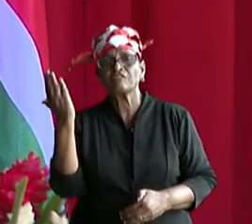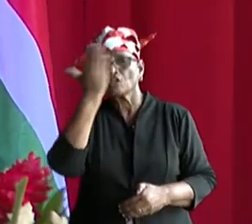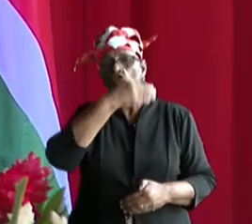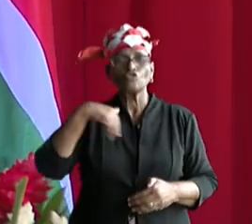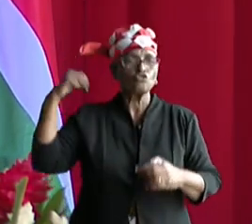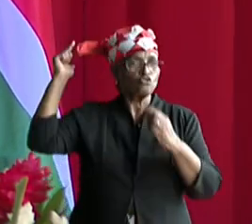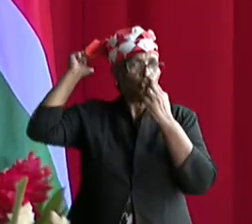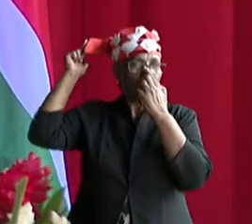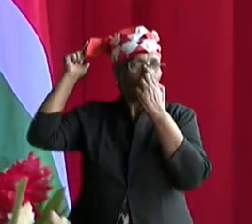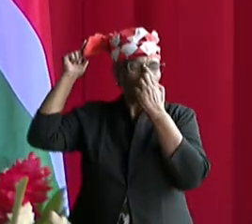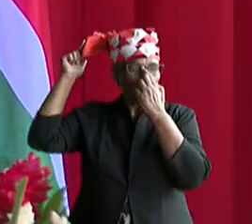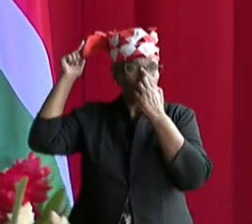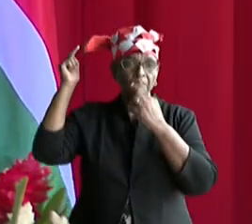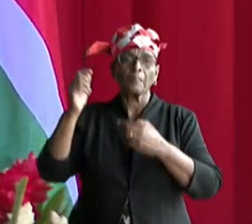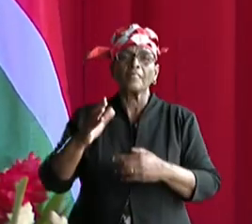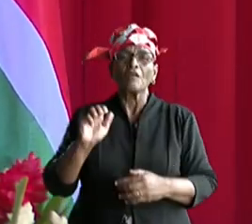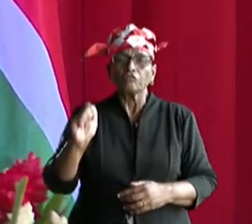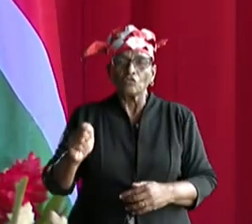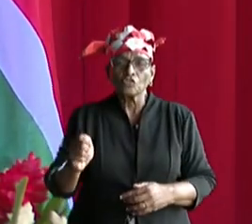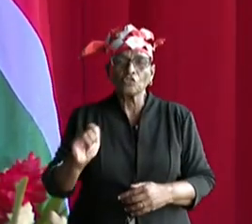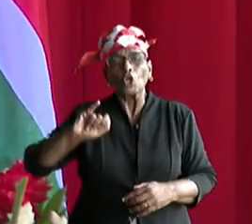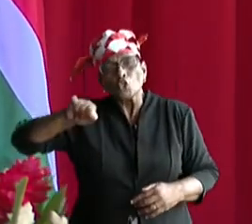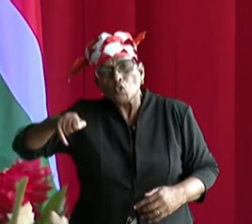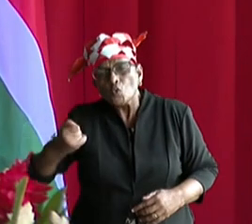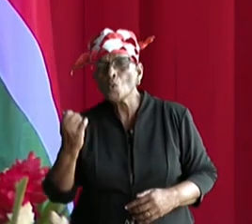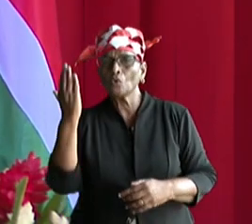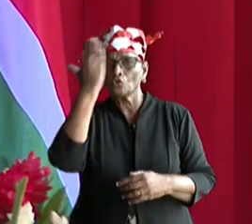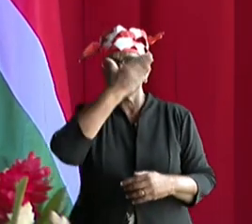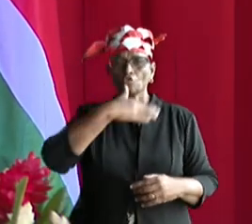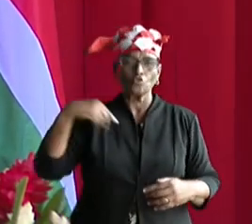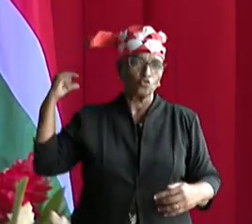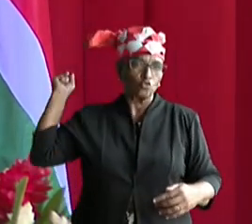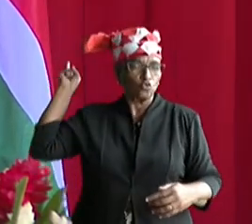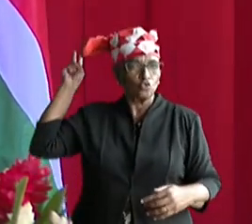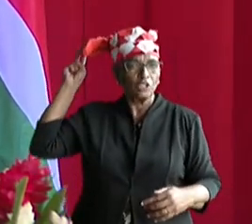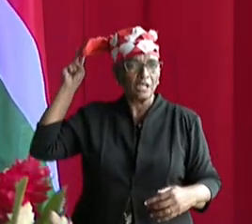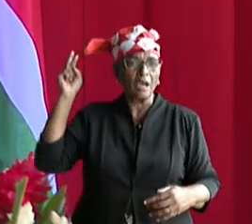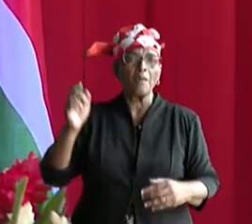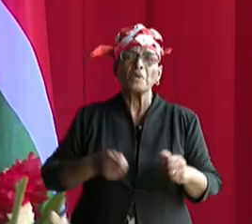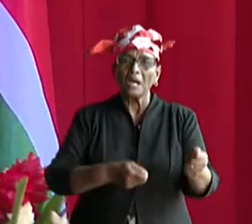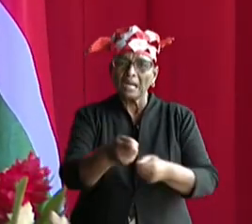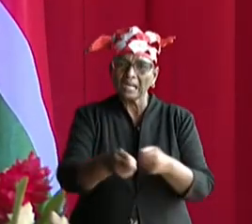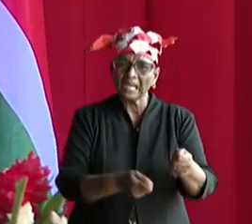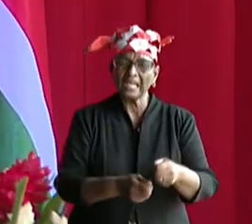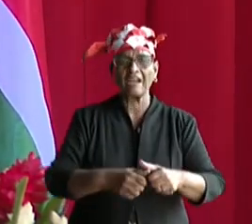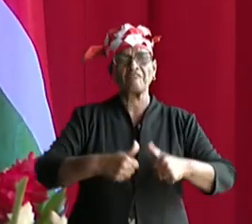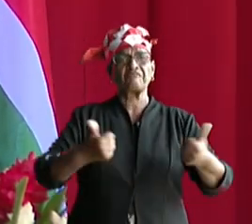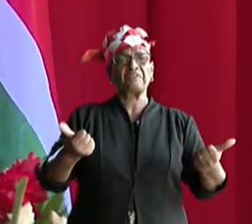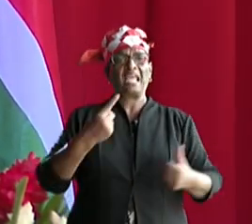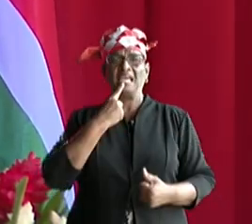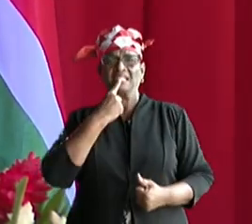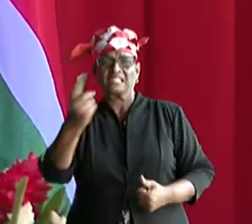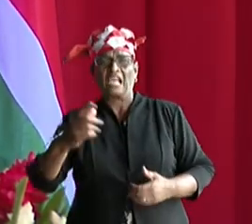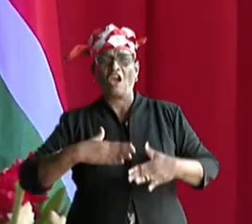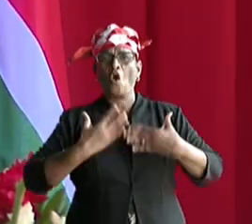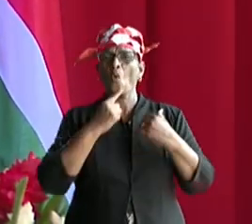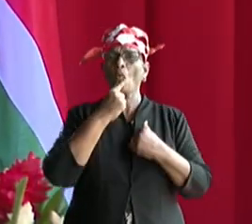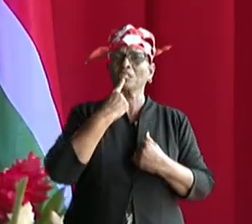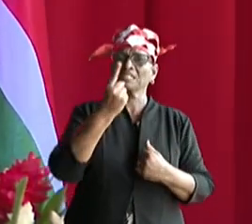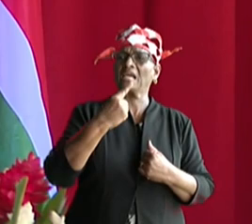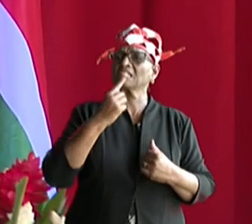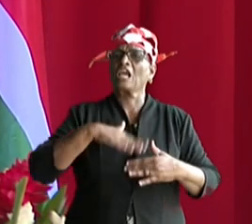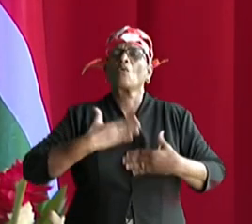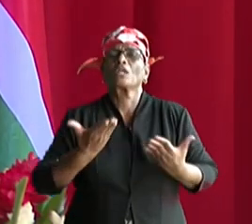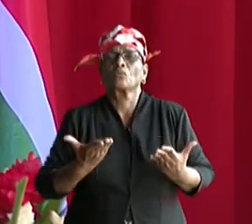Voorzitter, een nieuw Suriname dat wordt geleid door een regering die vrijheid van meningsuiting hoog in het vaandel